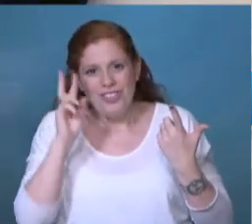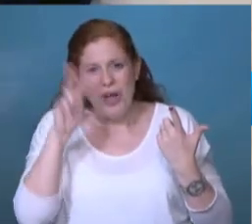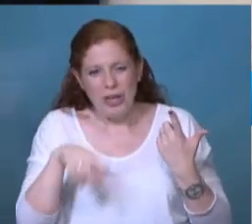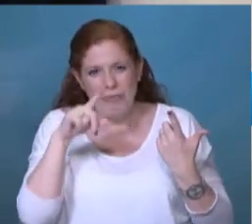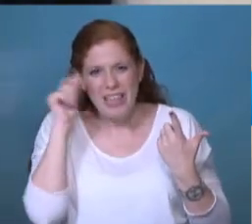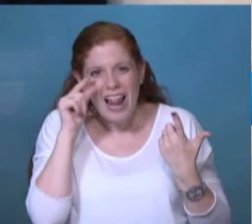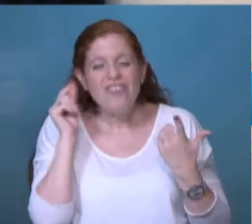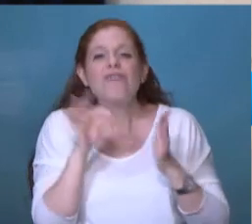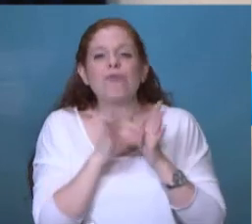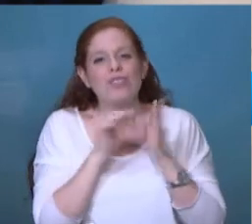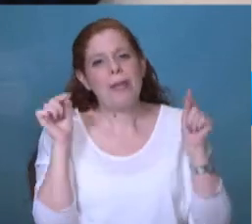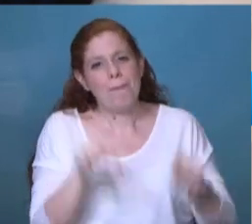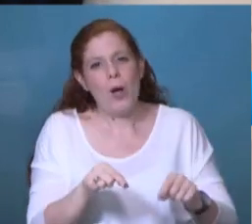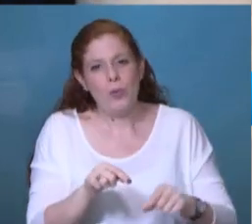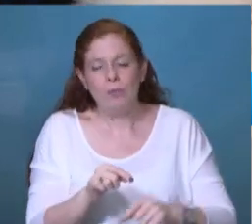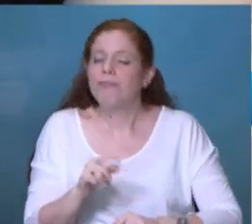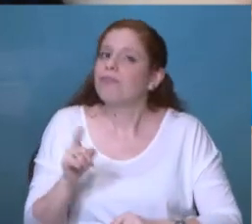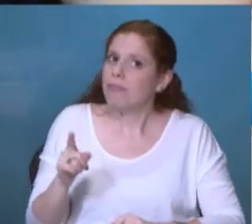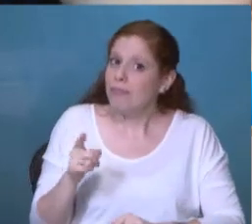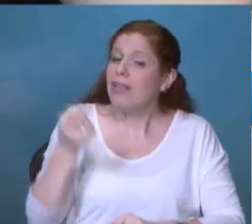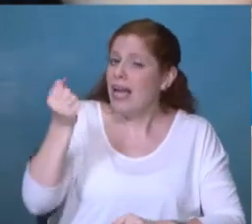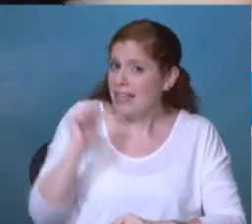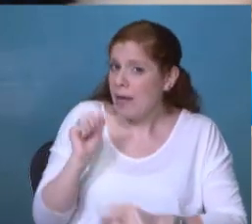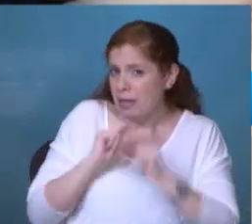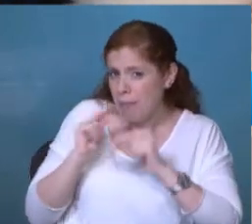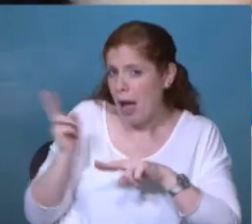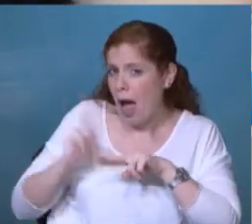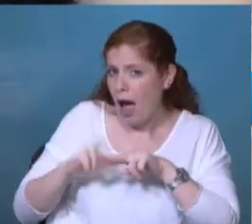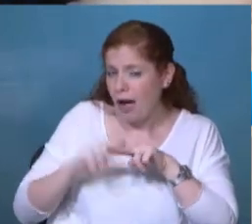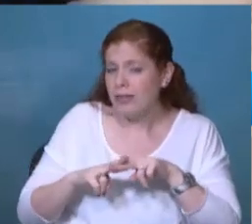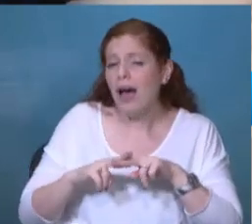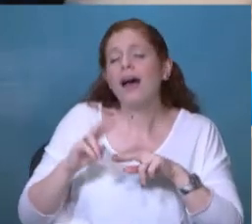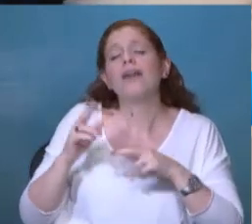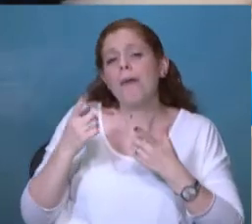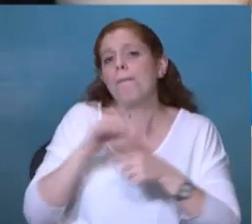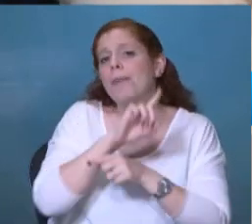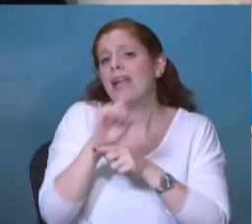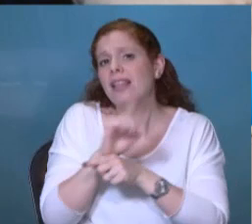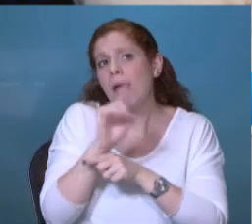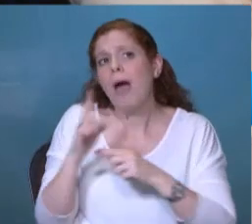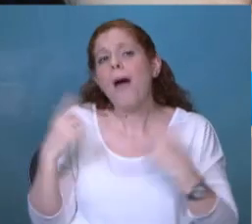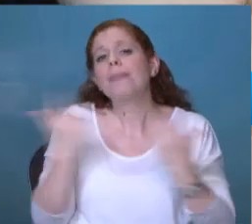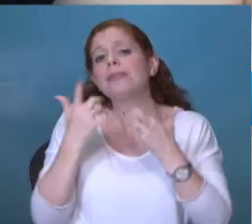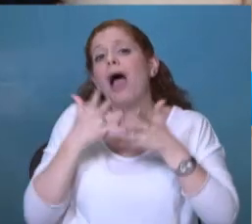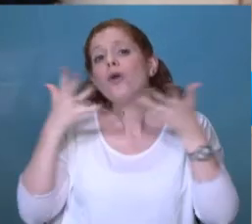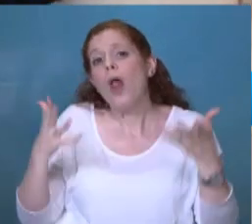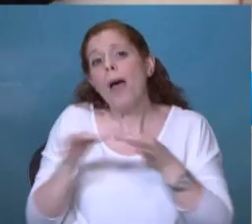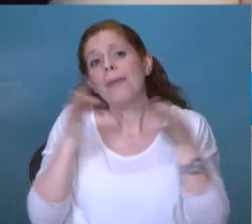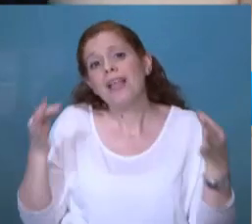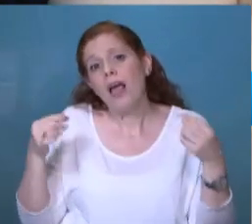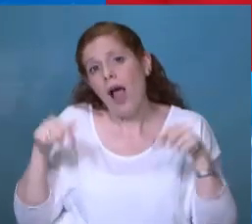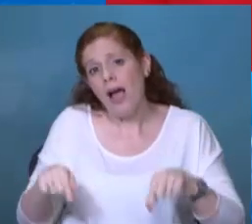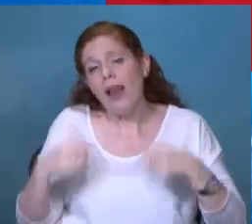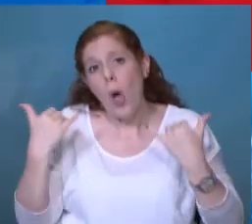אביב, בשביל זה הגענו לכאן. אז על התיירים נדבר עוד אחר כך גם על צדדים האחרים. בינתיים, המסיבה הגדולה הזאת מתחילה כאן